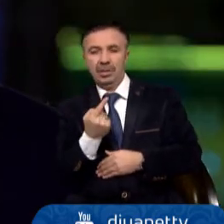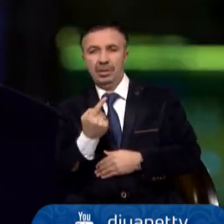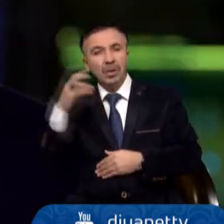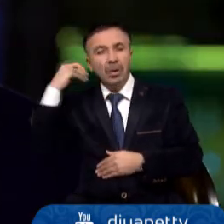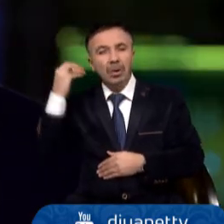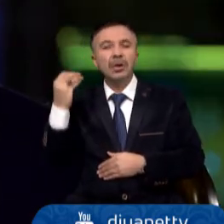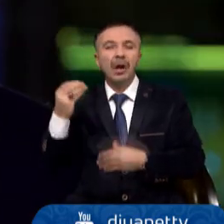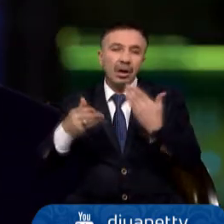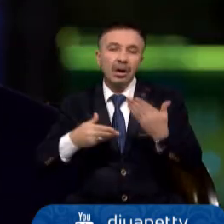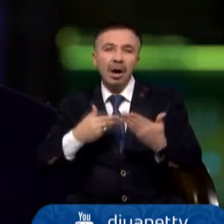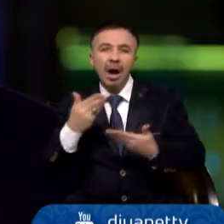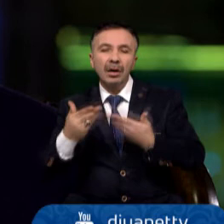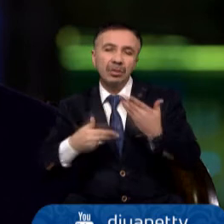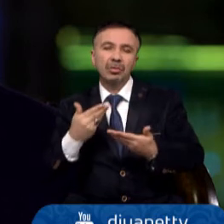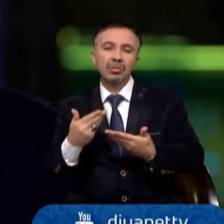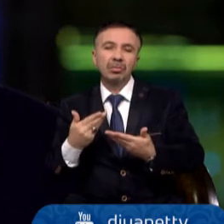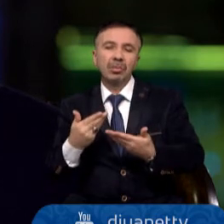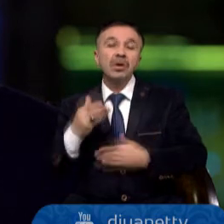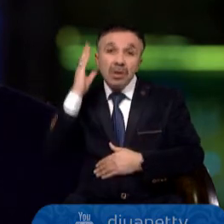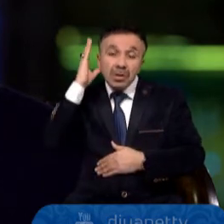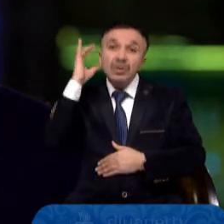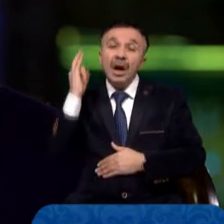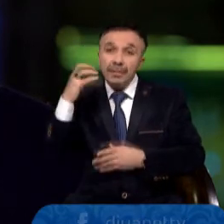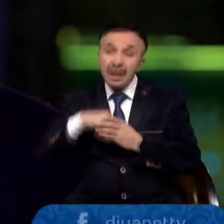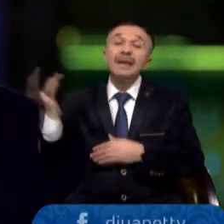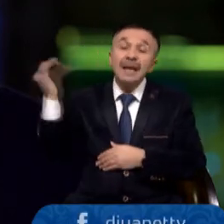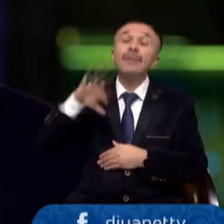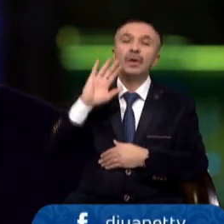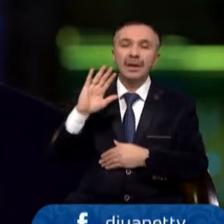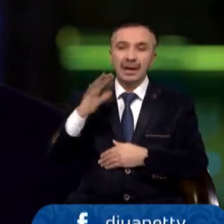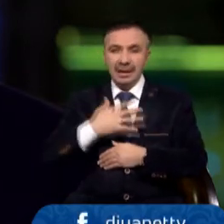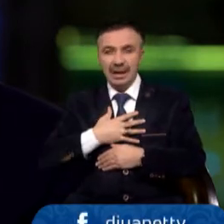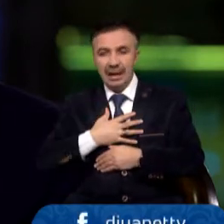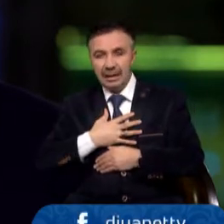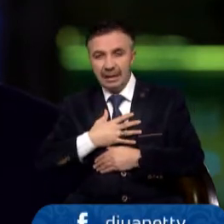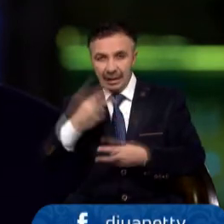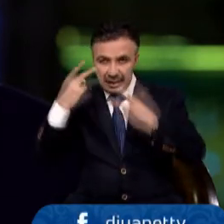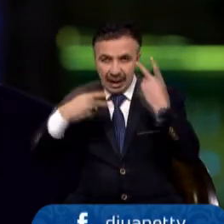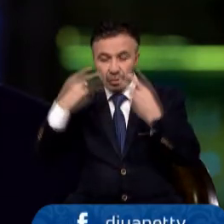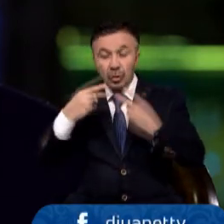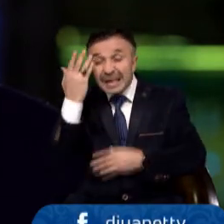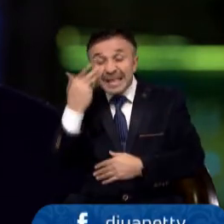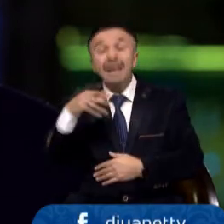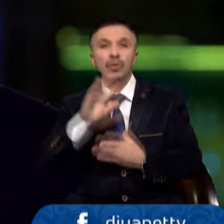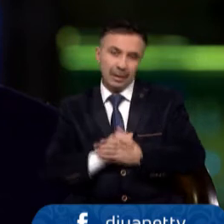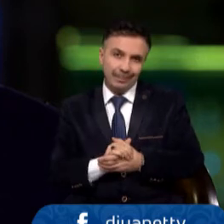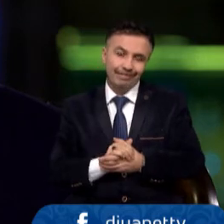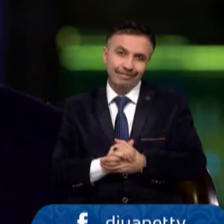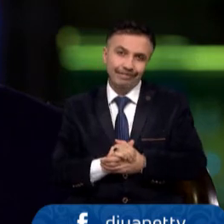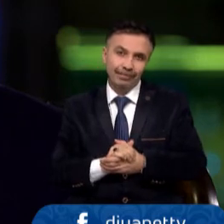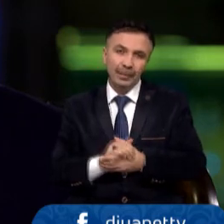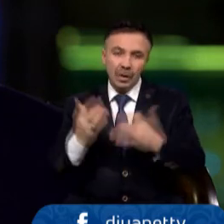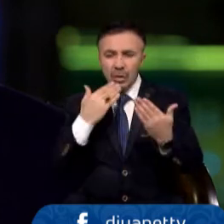diyebilirsiniz ki hocalar anlatıyor bir gelmiyorlar camiye bu Diyanet televizyonu istemiyorlar